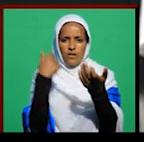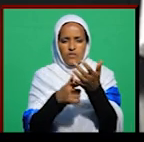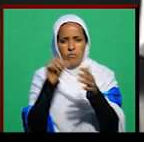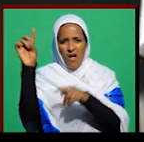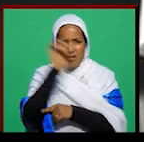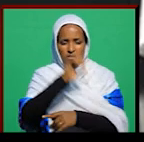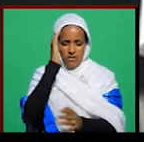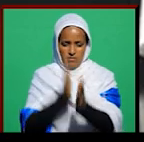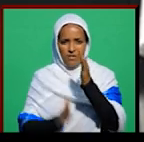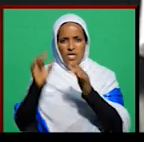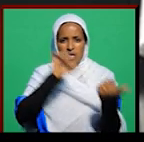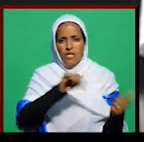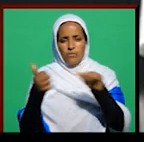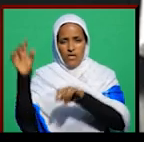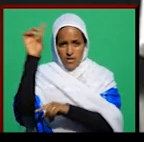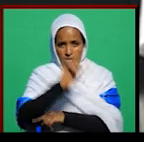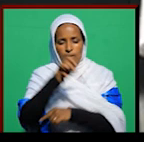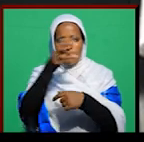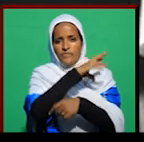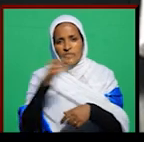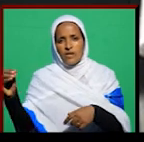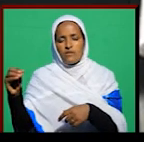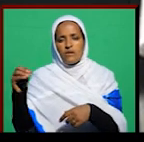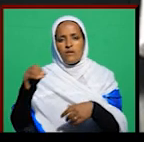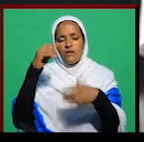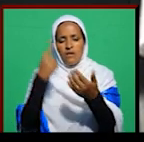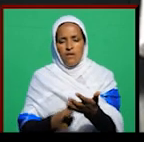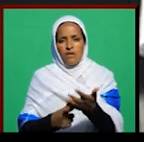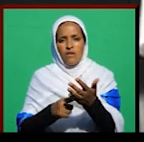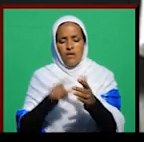እኒህም በአንድ ቀን ነው የሚፈጸሙ፣ የጥምቀት ዕለት ማለት ነው። እና